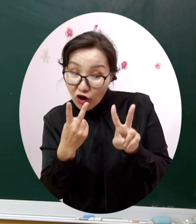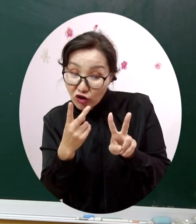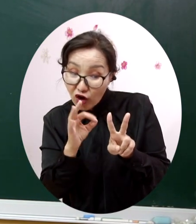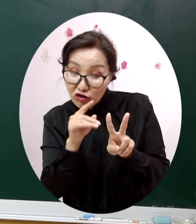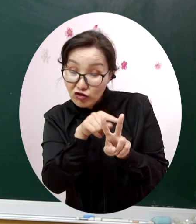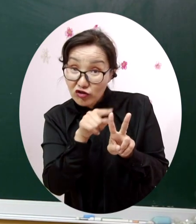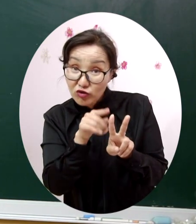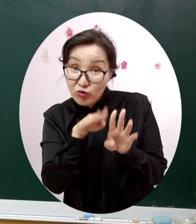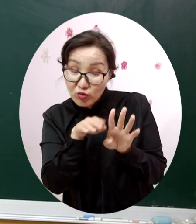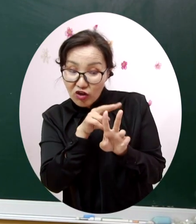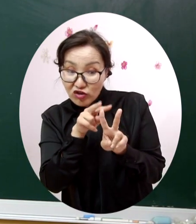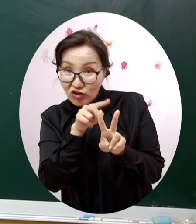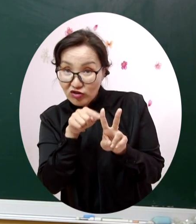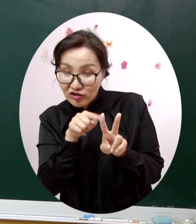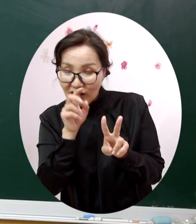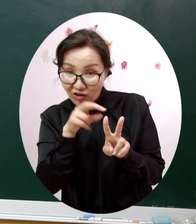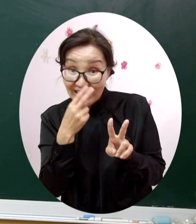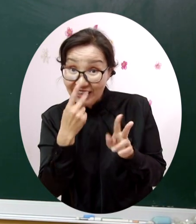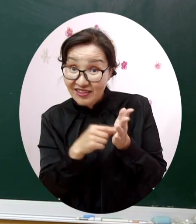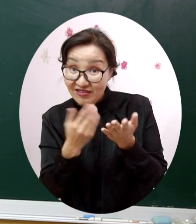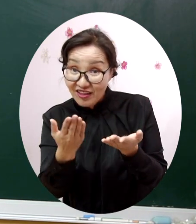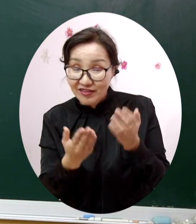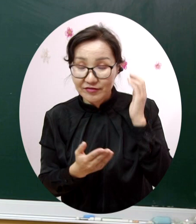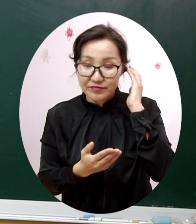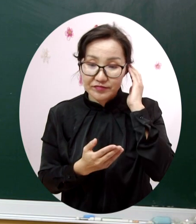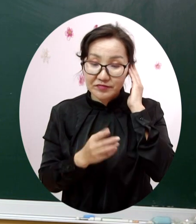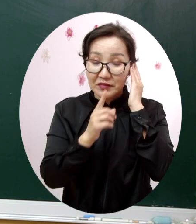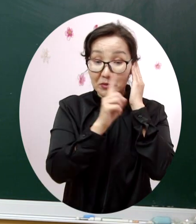нь вэ? Мэдхийн үү. За 1050 маань